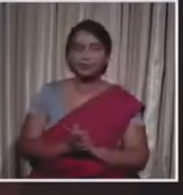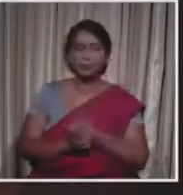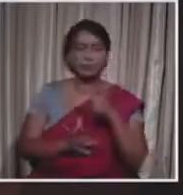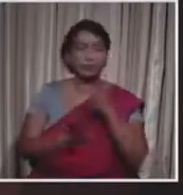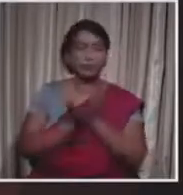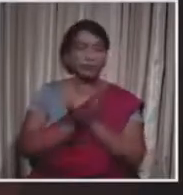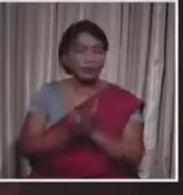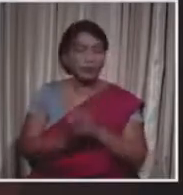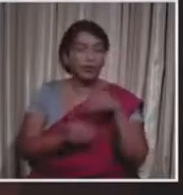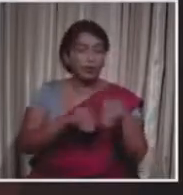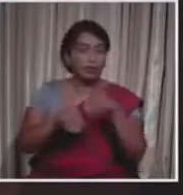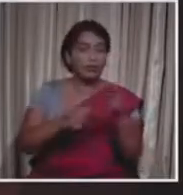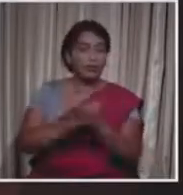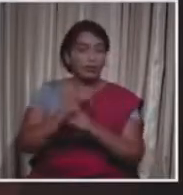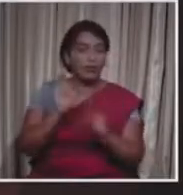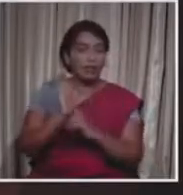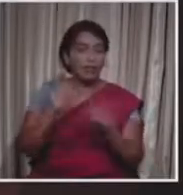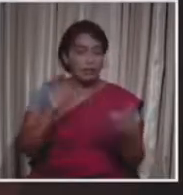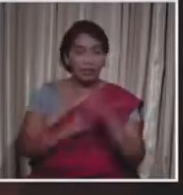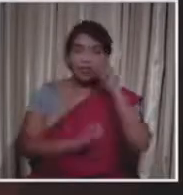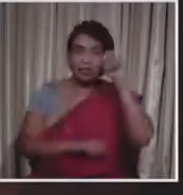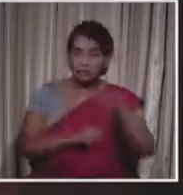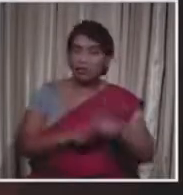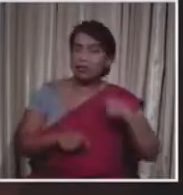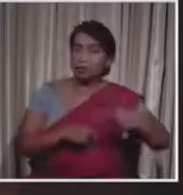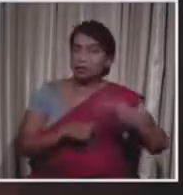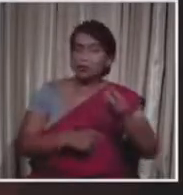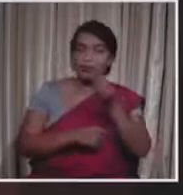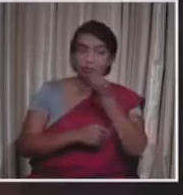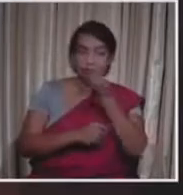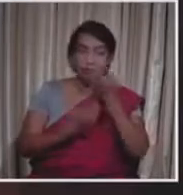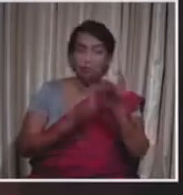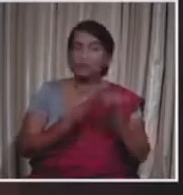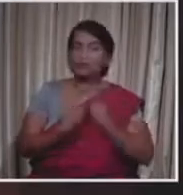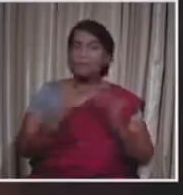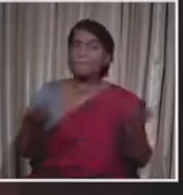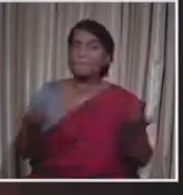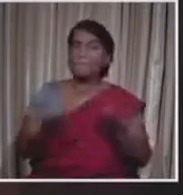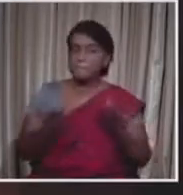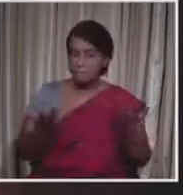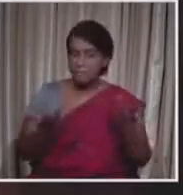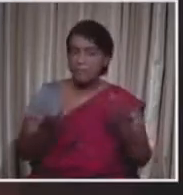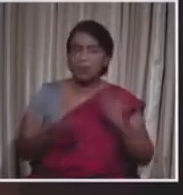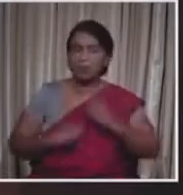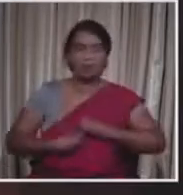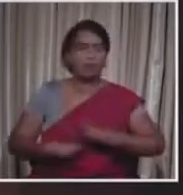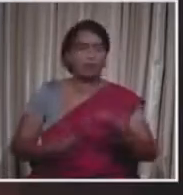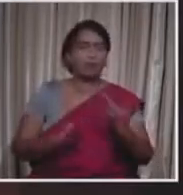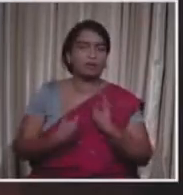දීවරයා ගොවියා කම්කරුවා එදිනෙදා වේලපිරි මහ ගන්න බැරුව අනාථ වෙලා